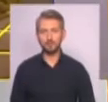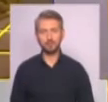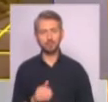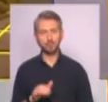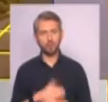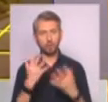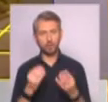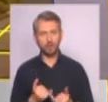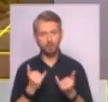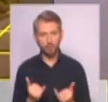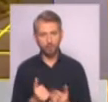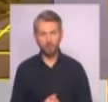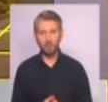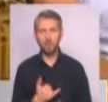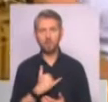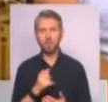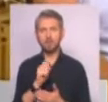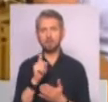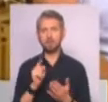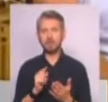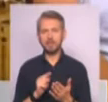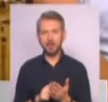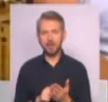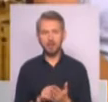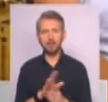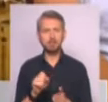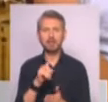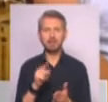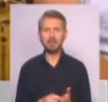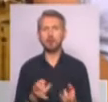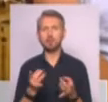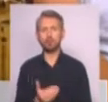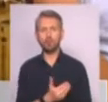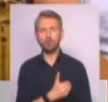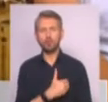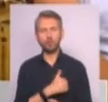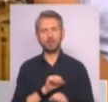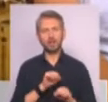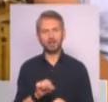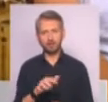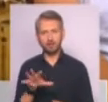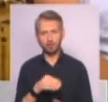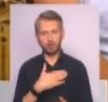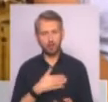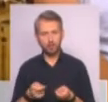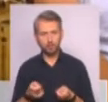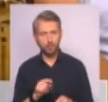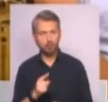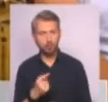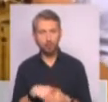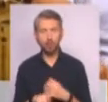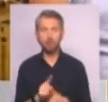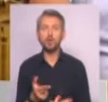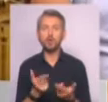Доброго дня, шановні. Доброго дня. У мене питання, вірніше не питання, я просто хотів би захистити всю нашу владу. Чому? Тому що,